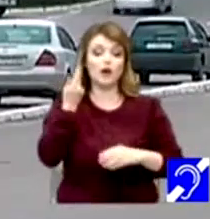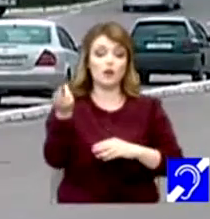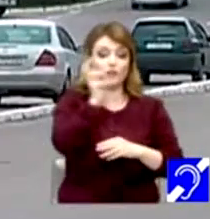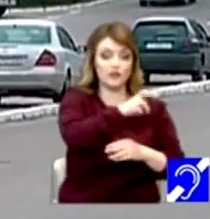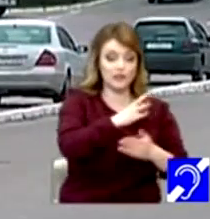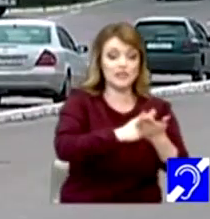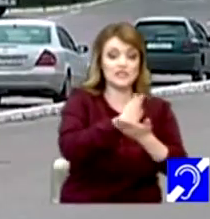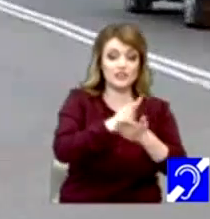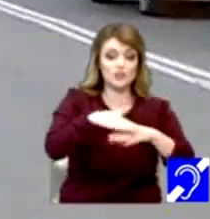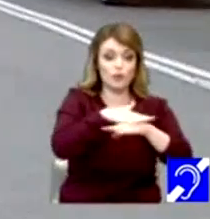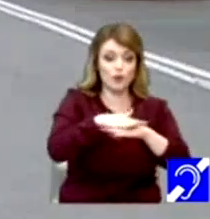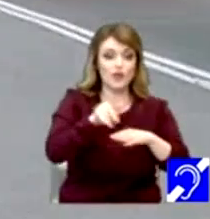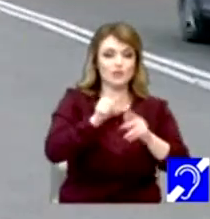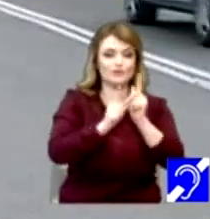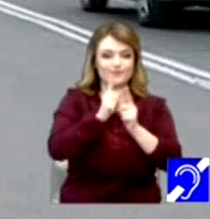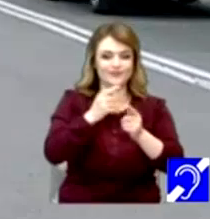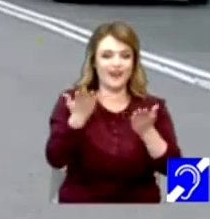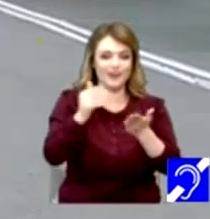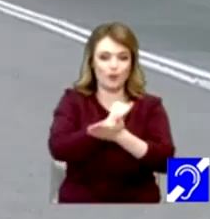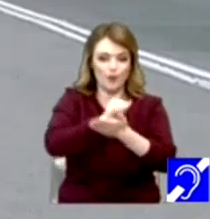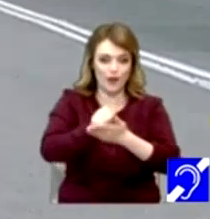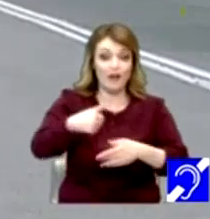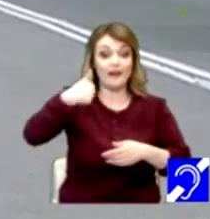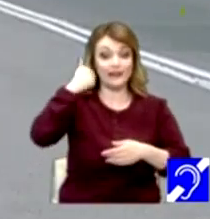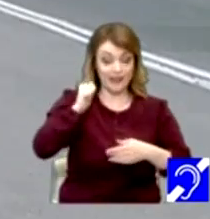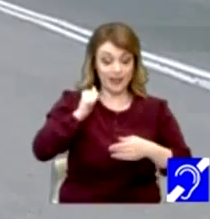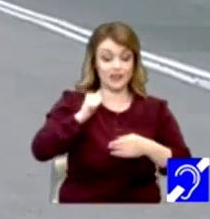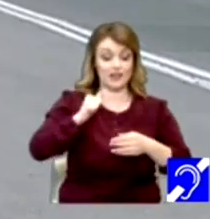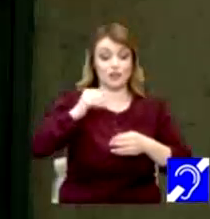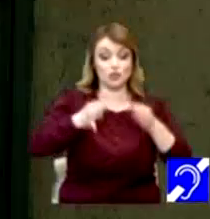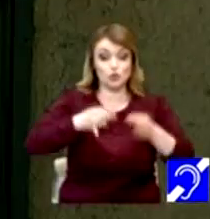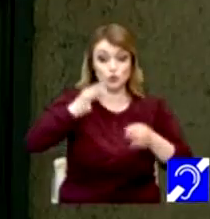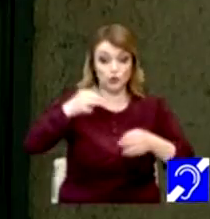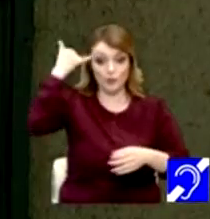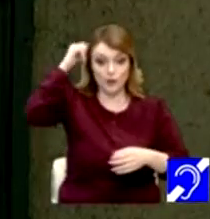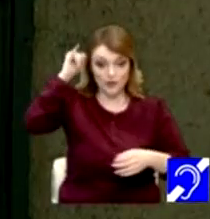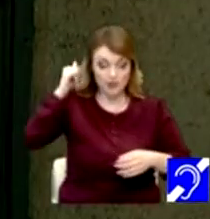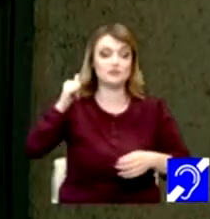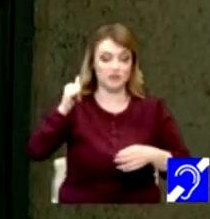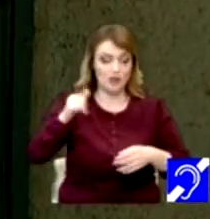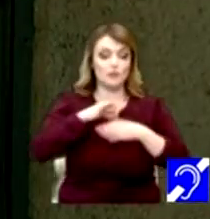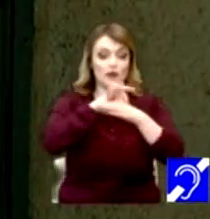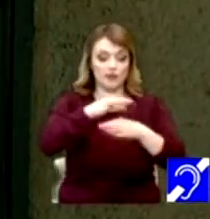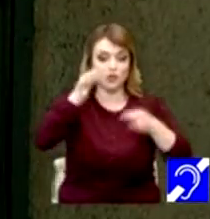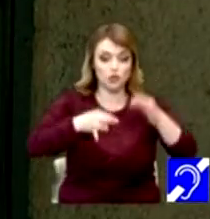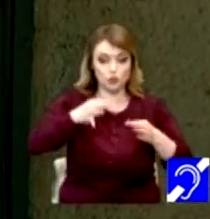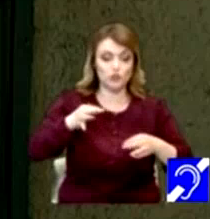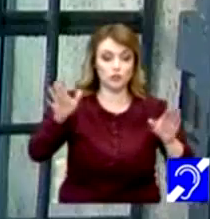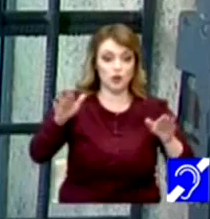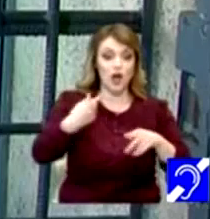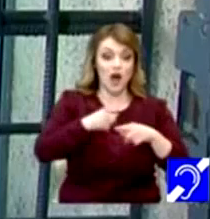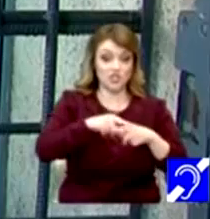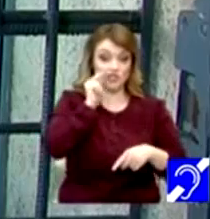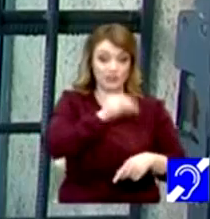Agenția Servicii Publice pentru perfectarea unor acte. Ieri, Curtea de Apel Bâlți a menținut sentința judecătoriei Soroca, prin care